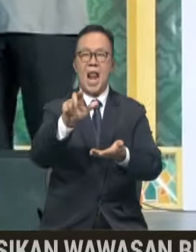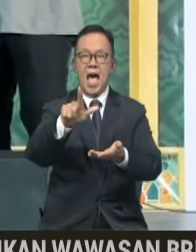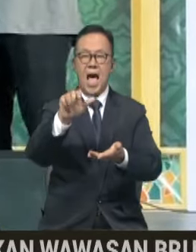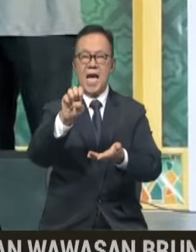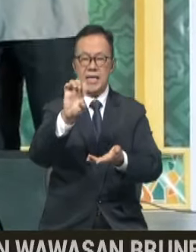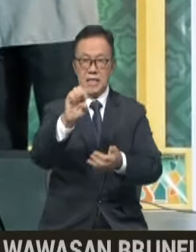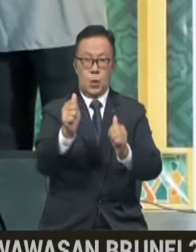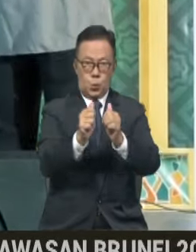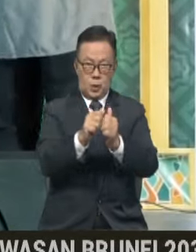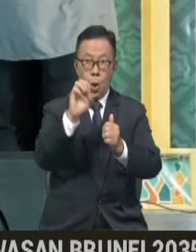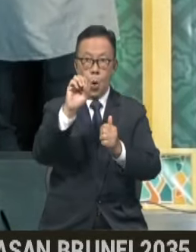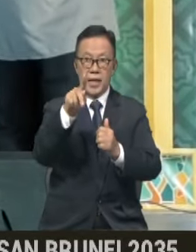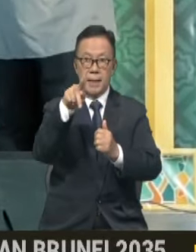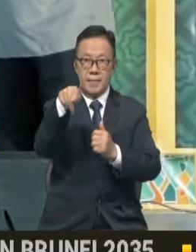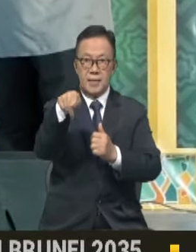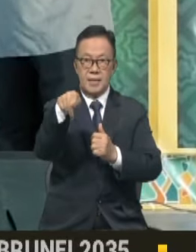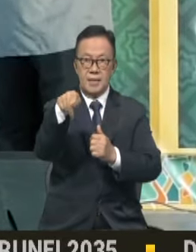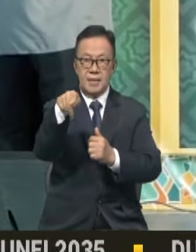kumpulan orang kurang pendengaran.